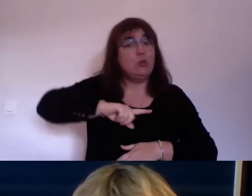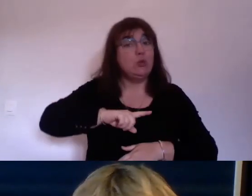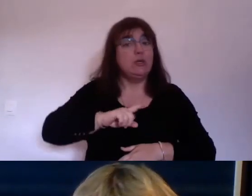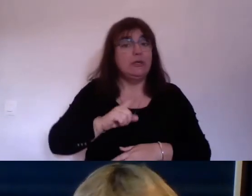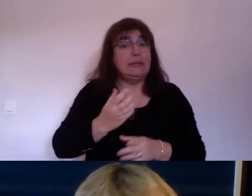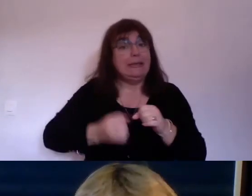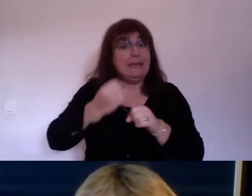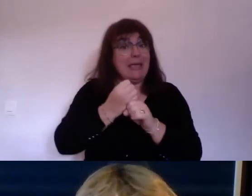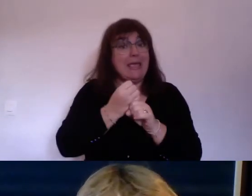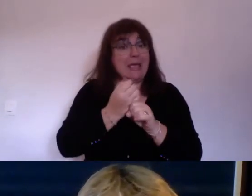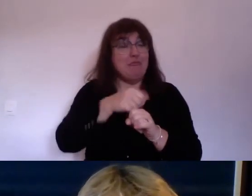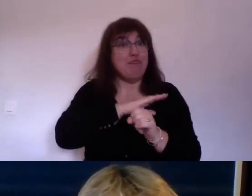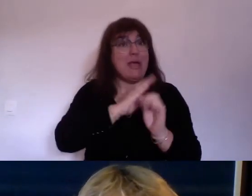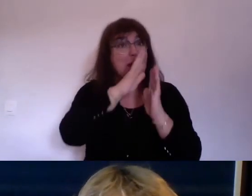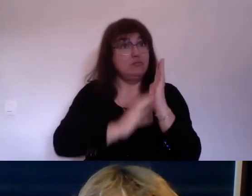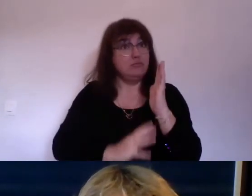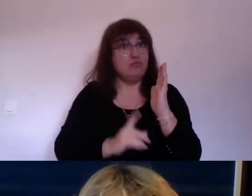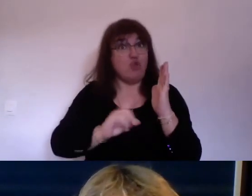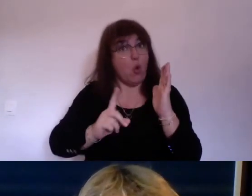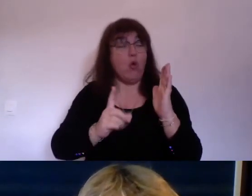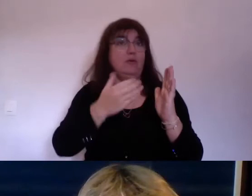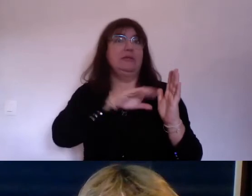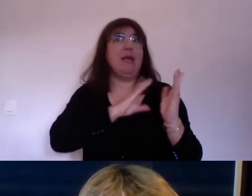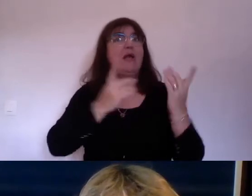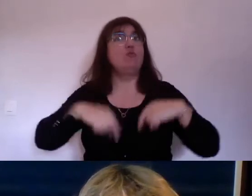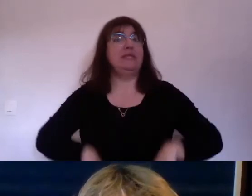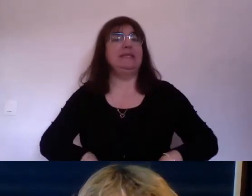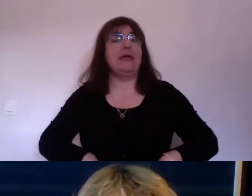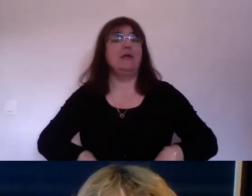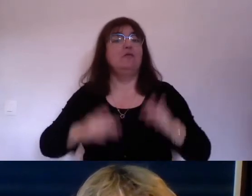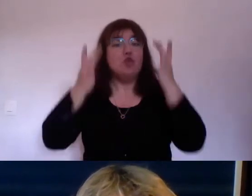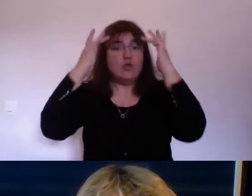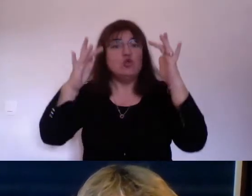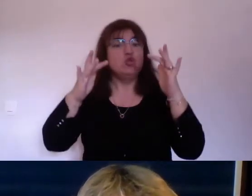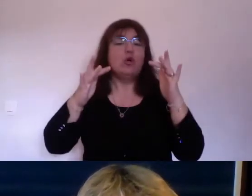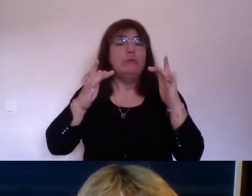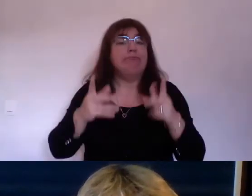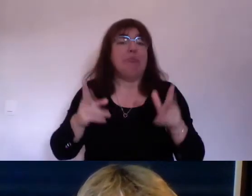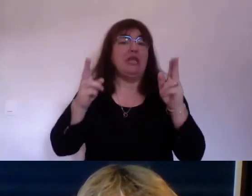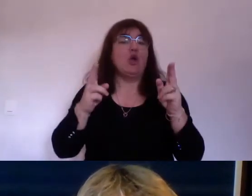par le musée du Quai Branly, mais par le ministère de la Culture, en fait, pendant le premier confinement. Donc c'est